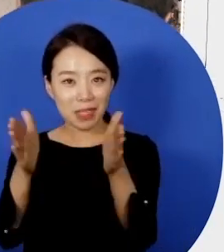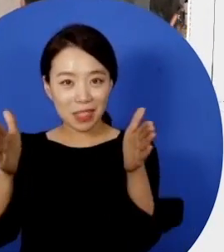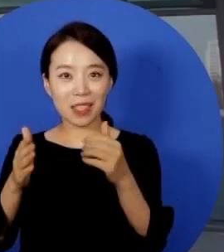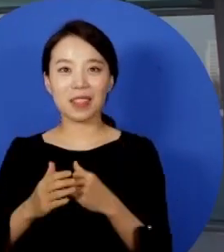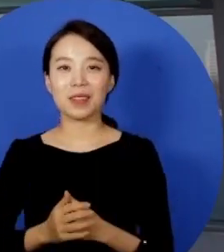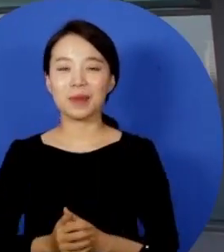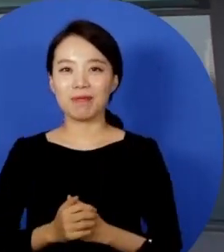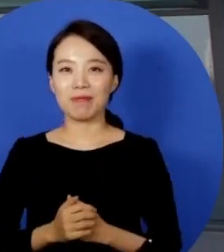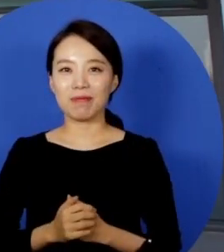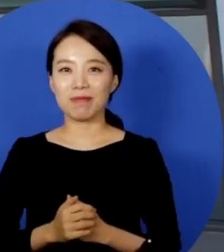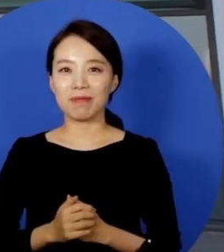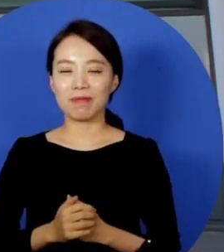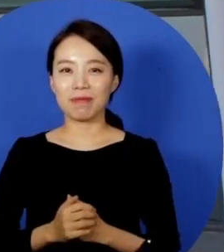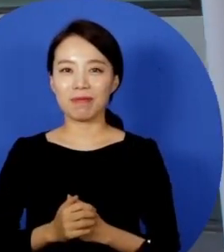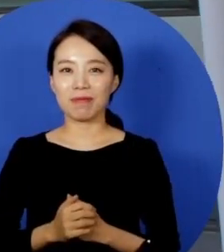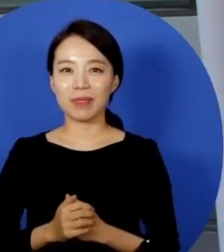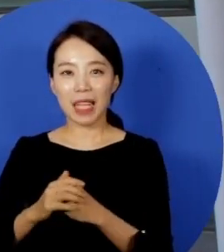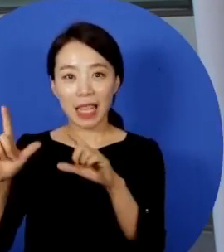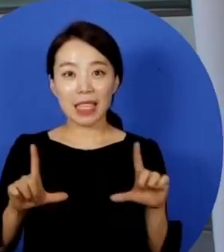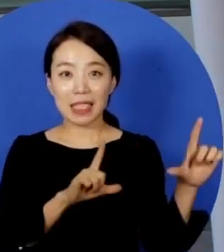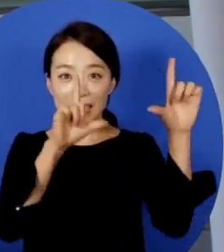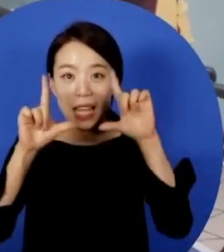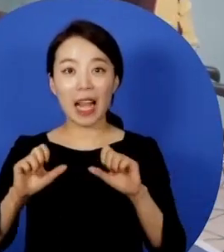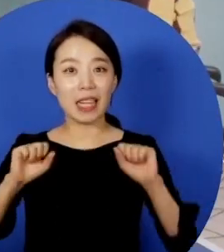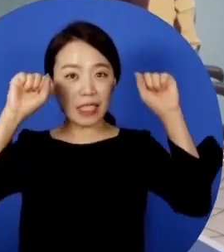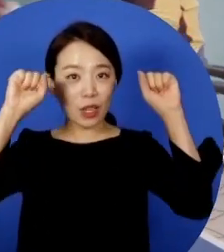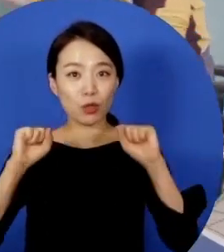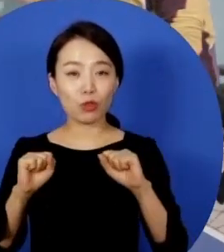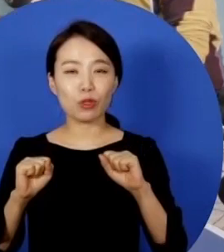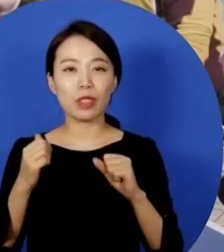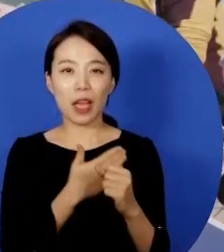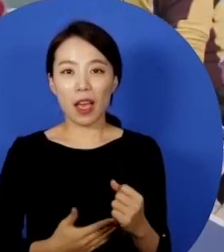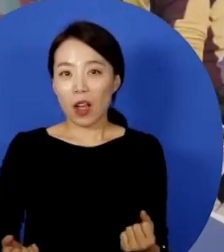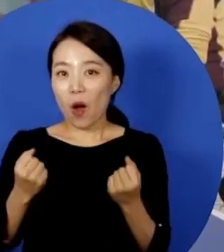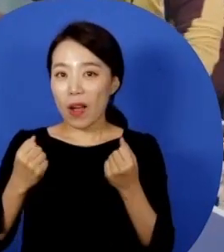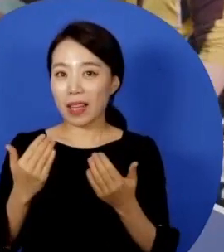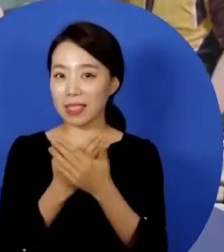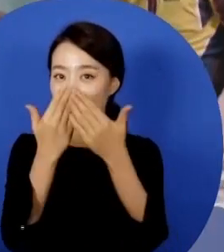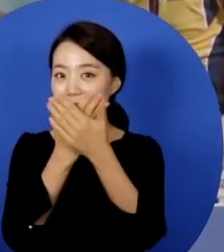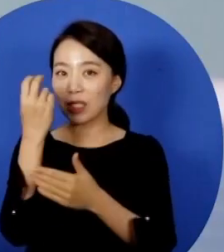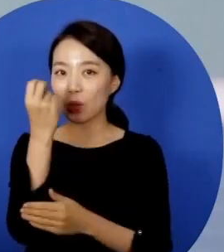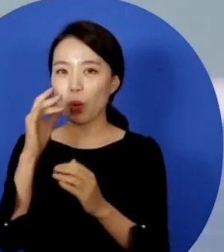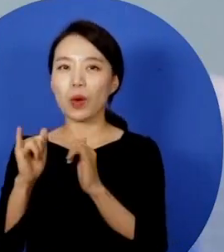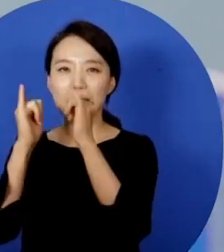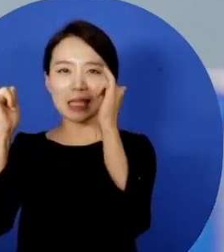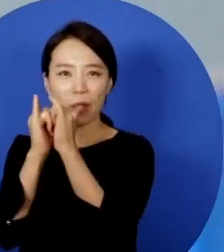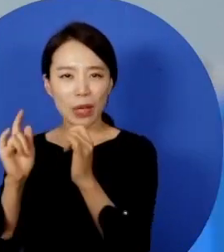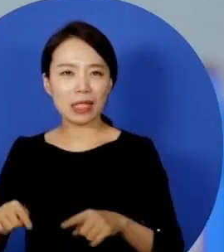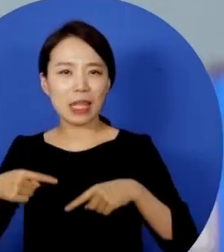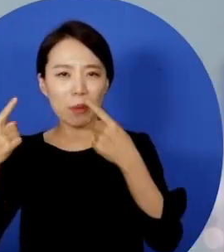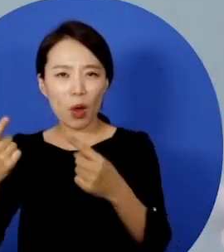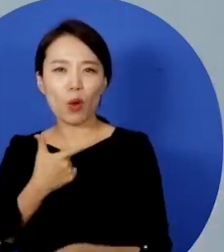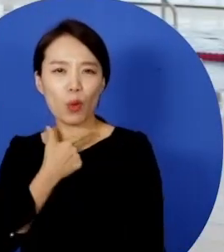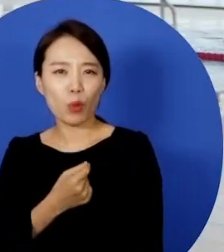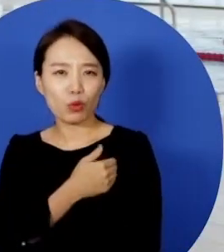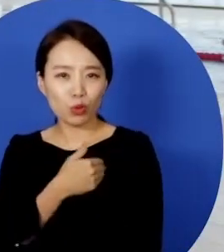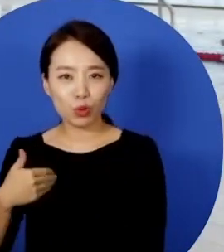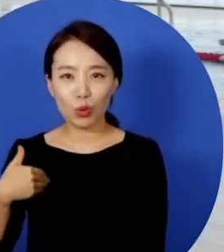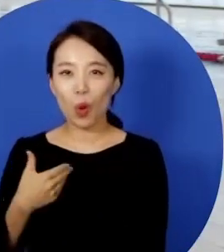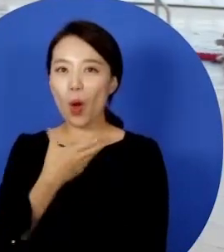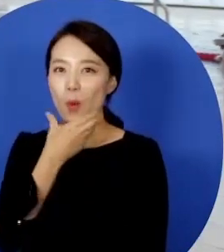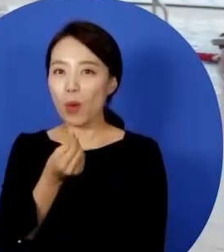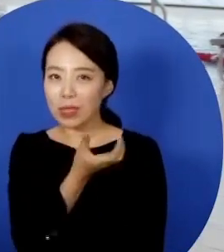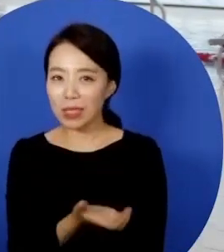내딛었습니다. 생활 체육이 건강 증진은 물론 사회 참여와 욕구 충족, 복지 향상